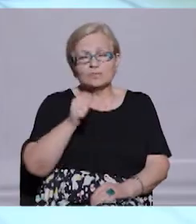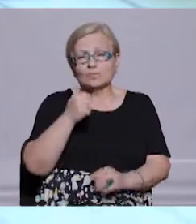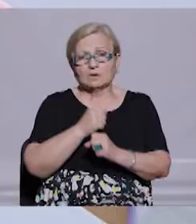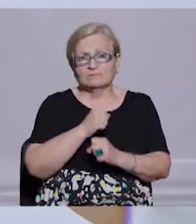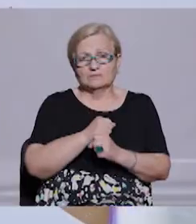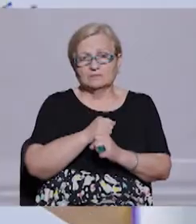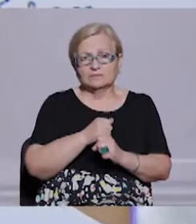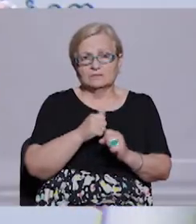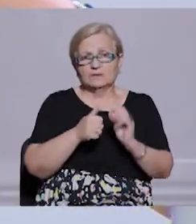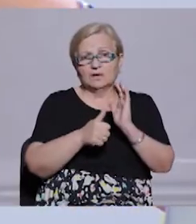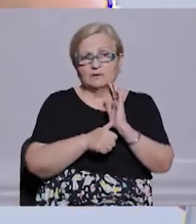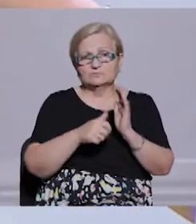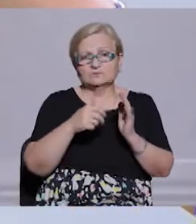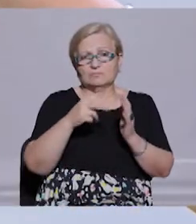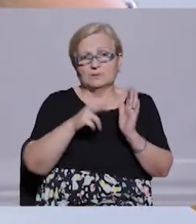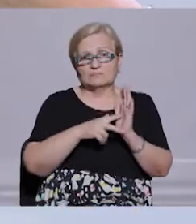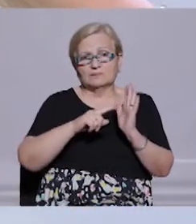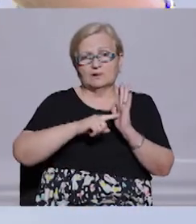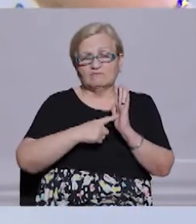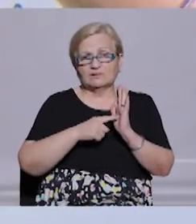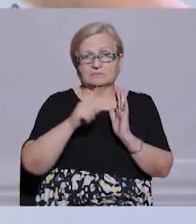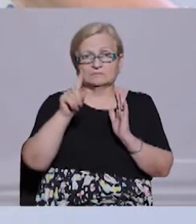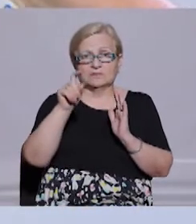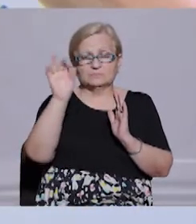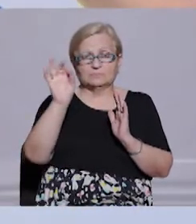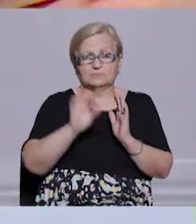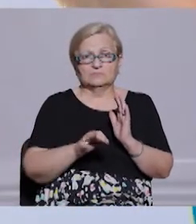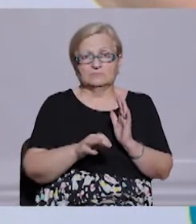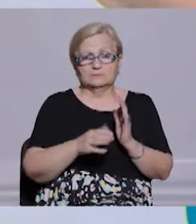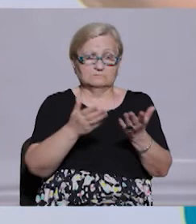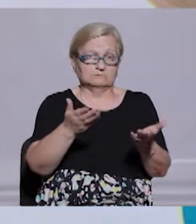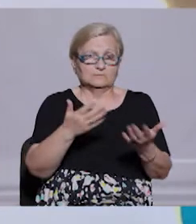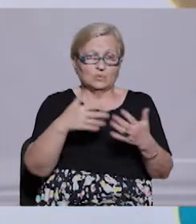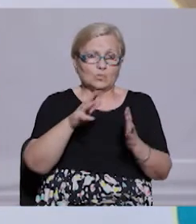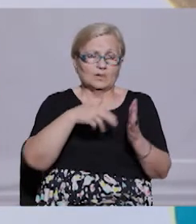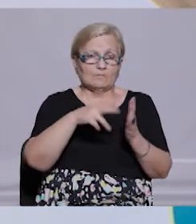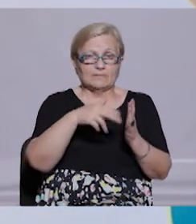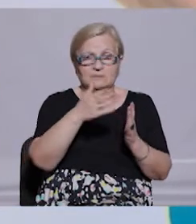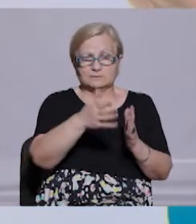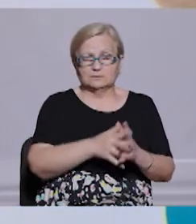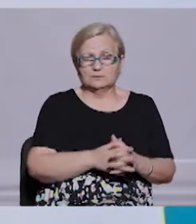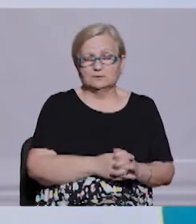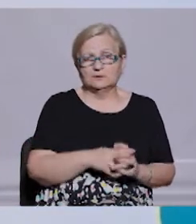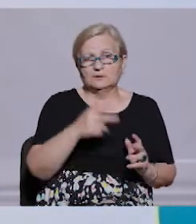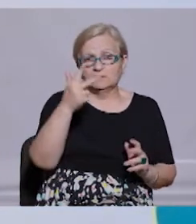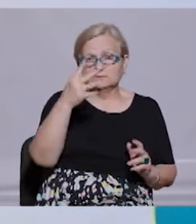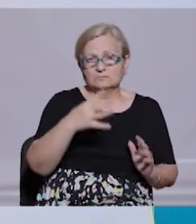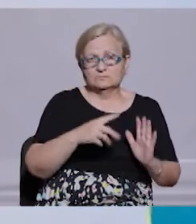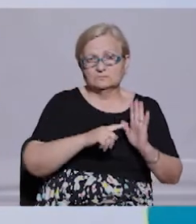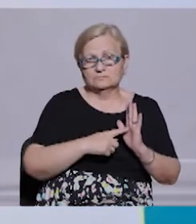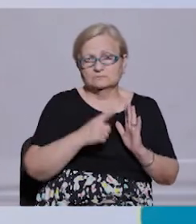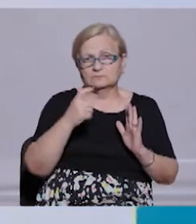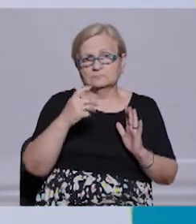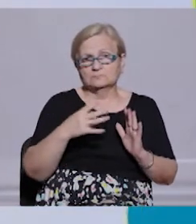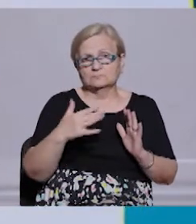გამოვსახო? 6/8 უნდა გავამრავლო 100%-ზე. აი ამდენია გაფერადებული, რაც არის 3/4